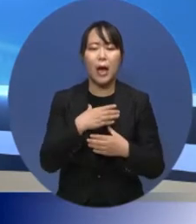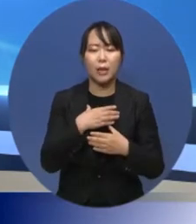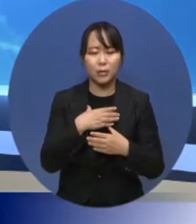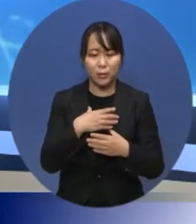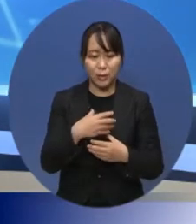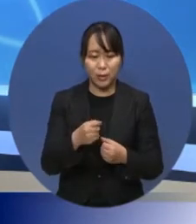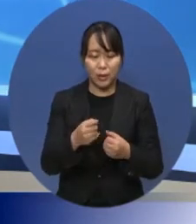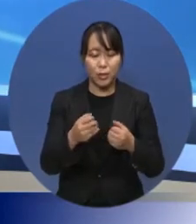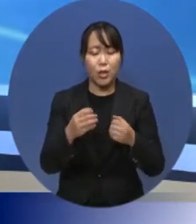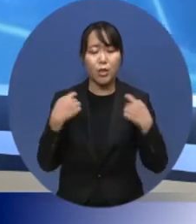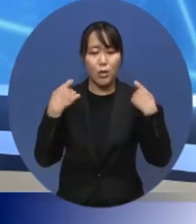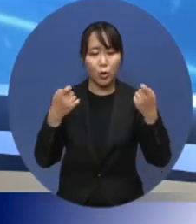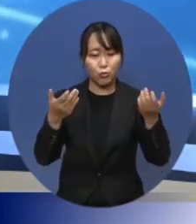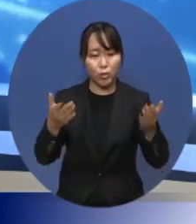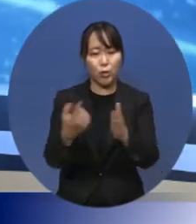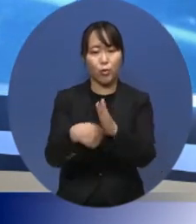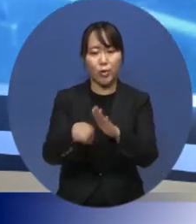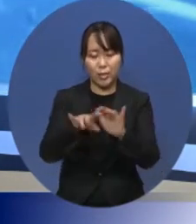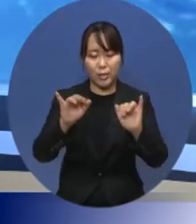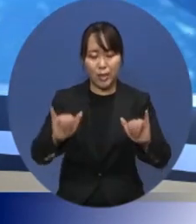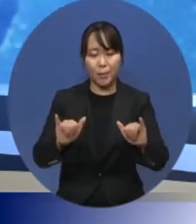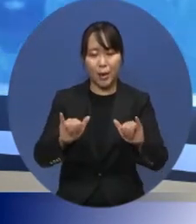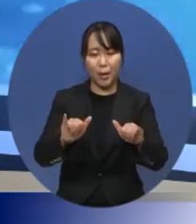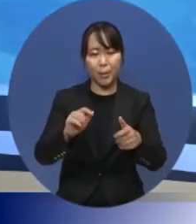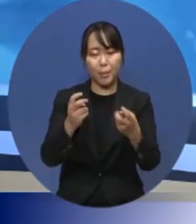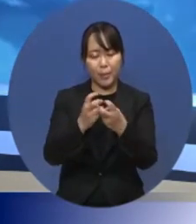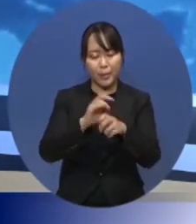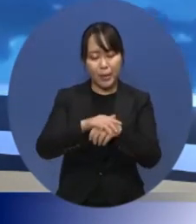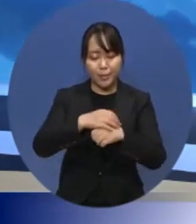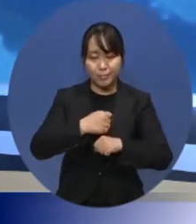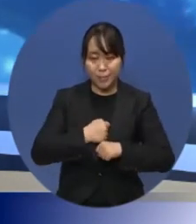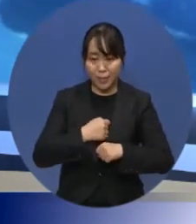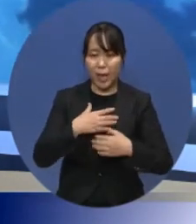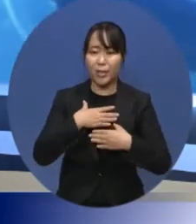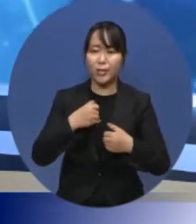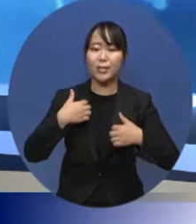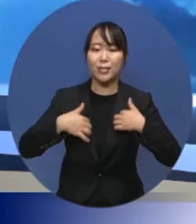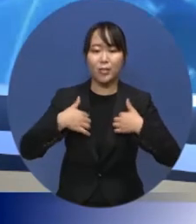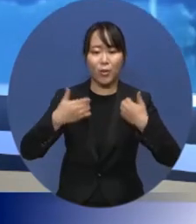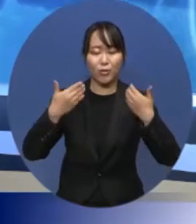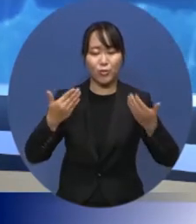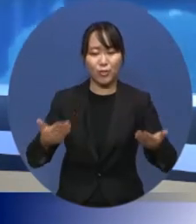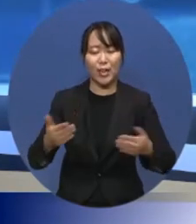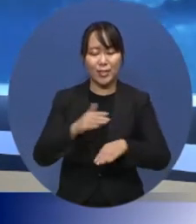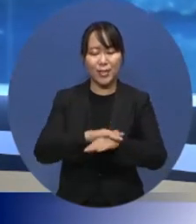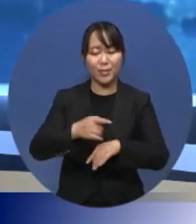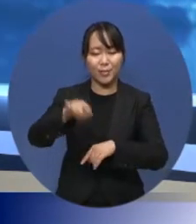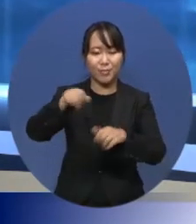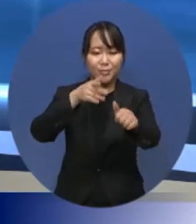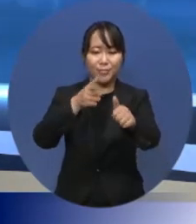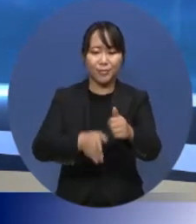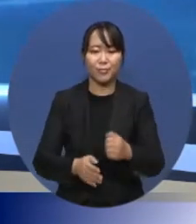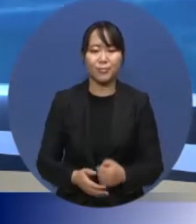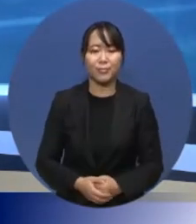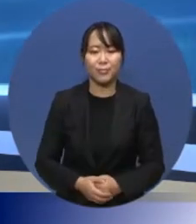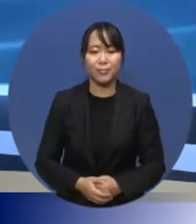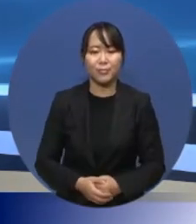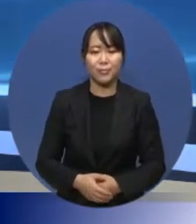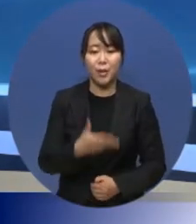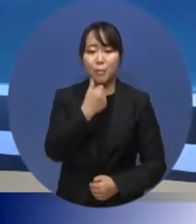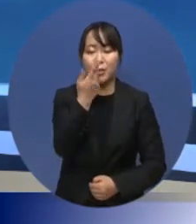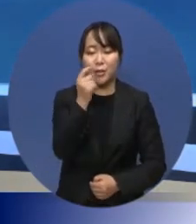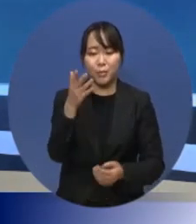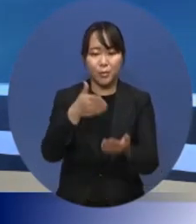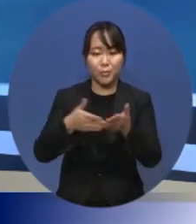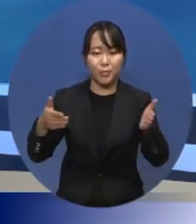택트 여름휴가를 위해 예방 수칙을 꼭 지키셔야 서 안전하고 즐거운 여름 휴가 보내시기 바랍니다 이사 복지 tv